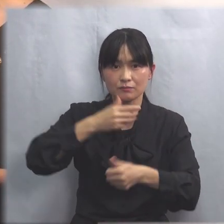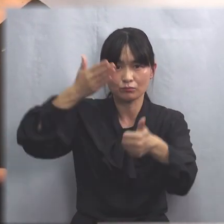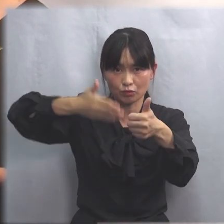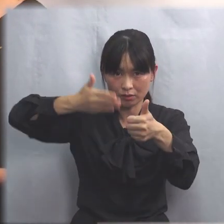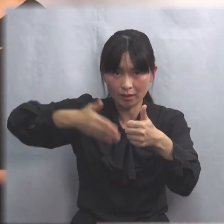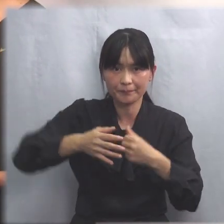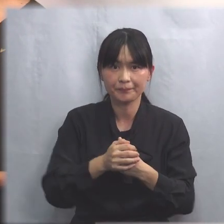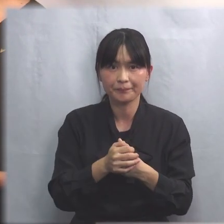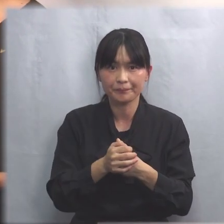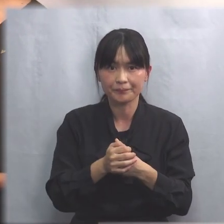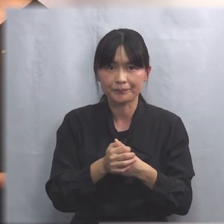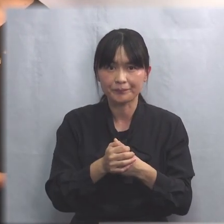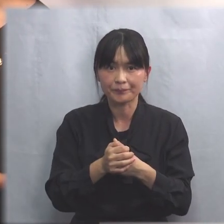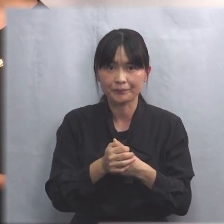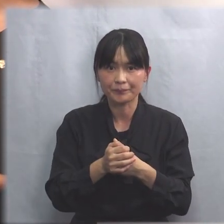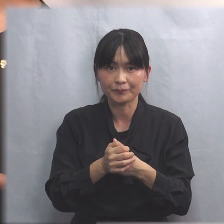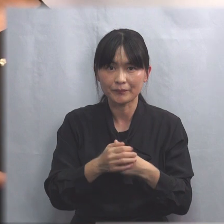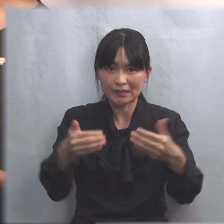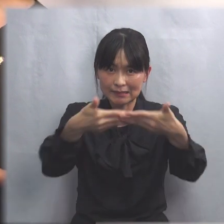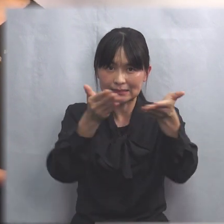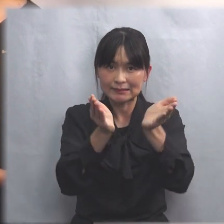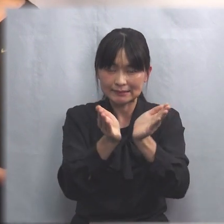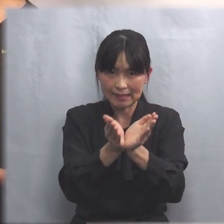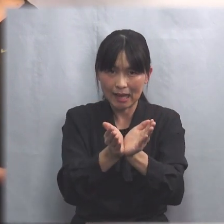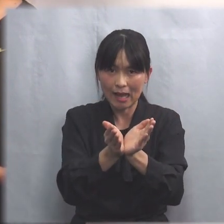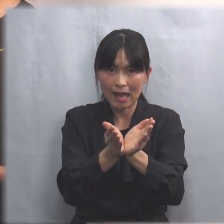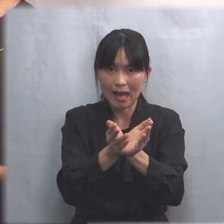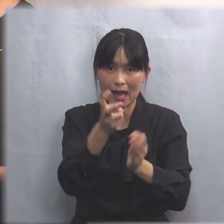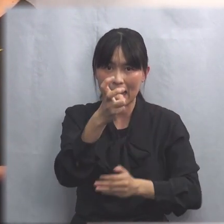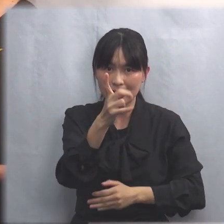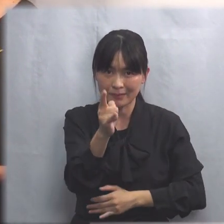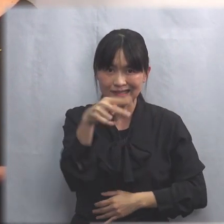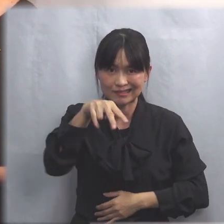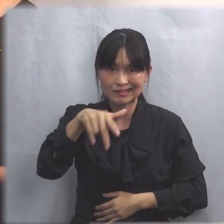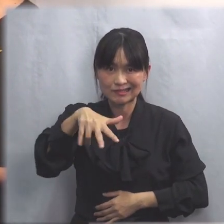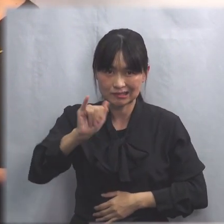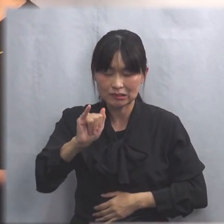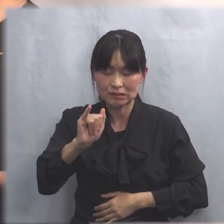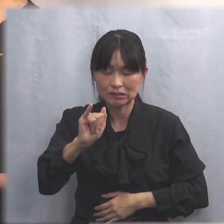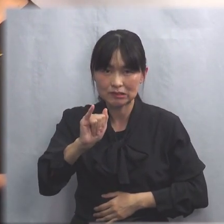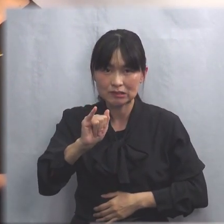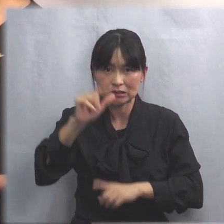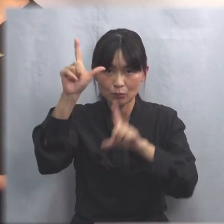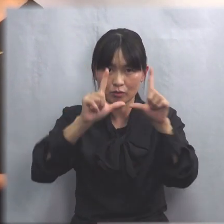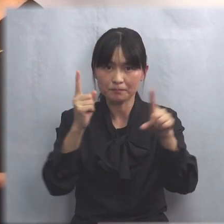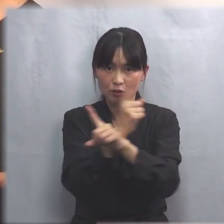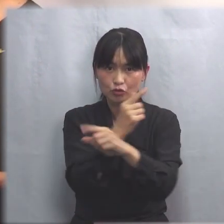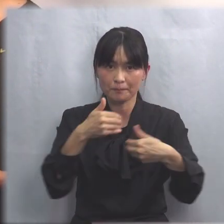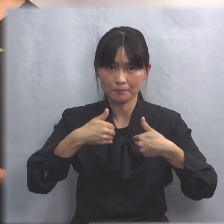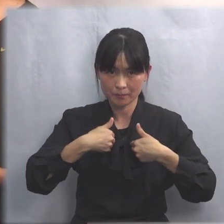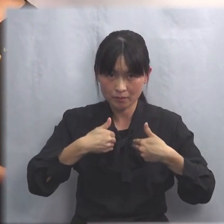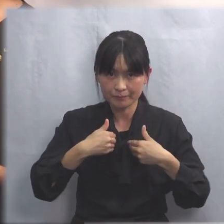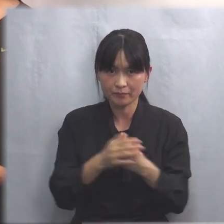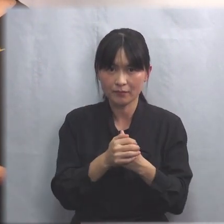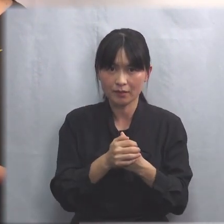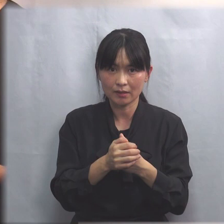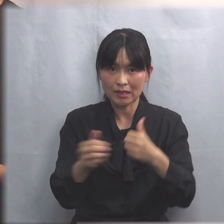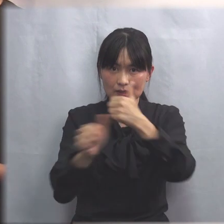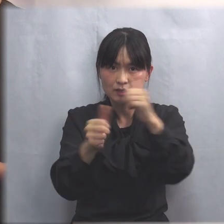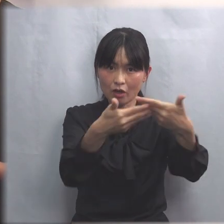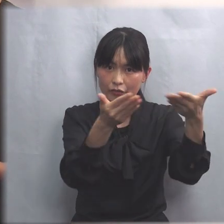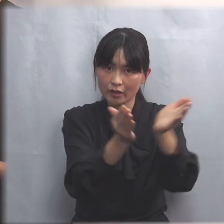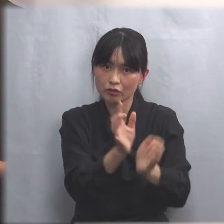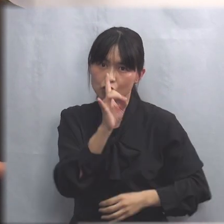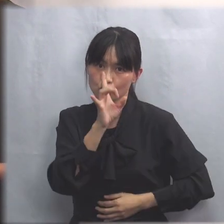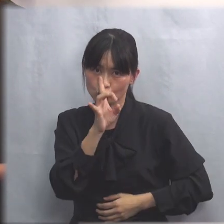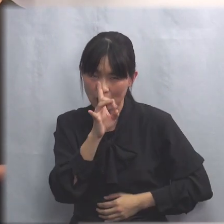드립니다. 다음으로는 당 메시지 업무 시스템을 개선해야 한다라고 하는 권고인데요. 의원단, 또